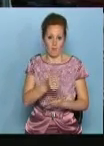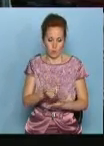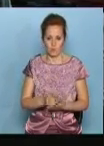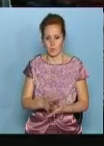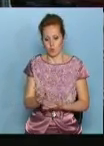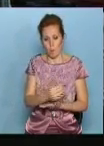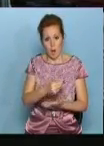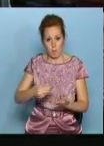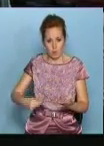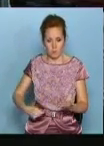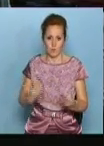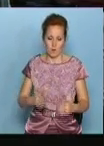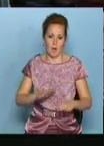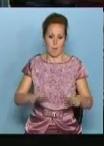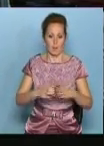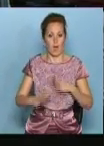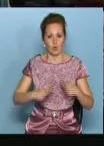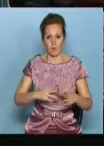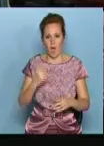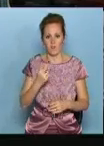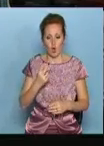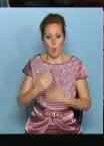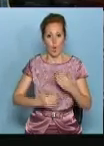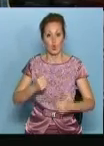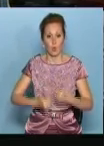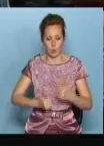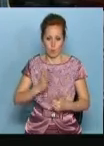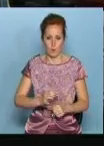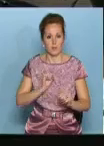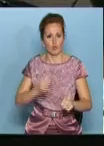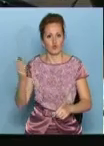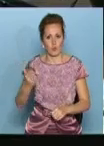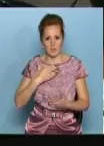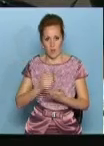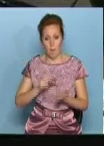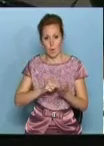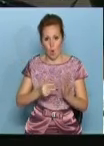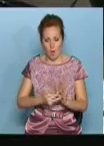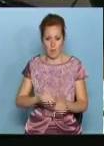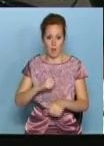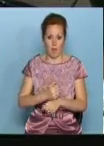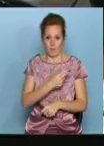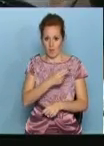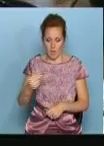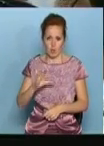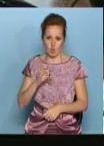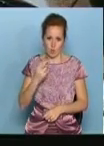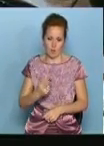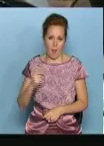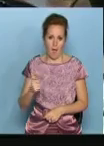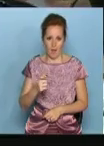Сейчас ребята готовятся ко второму туру, они будут защищать свои проекты, главной темой которых должно стать социально-экономическое развитие